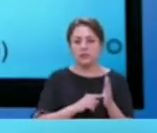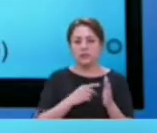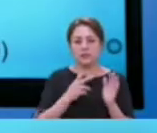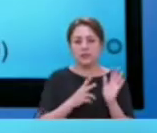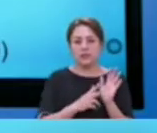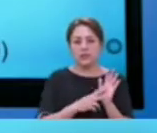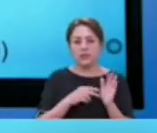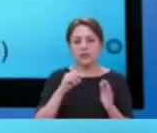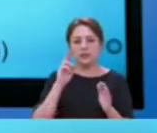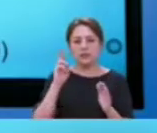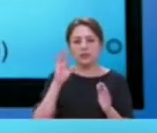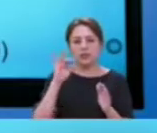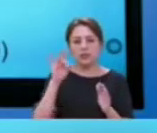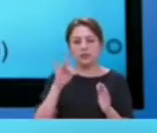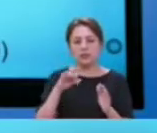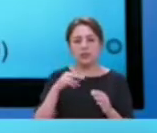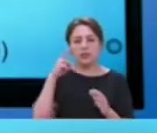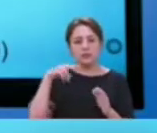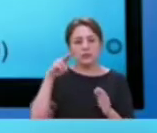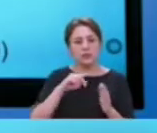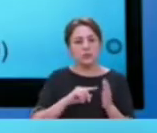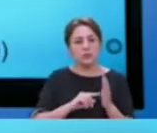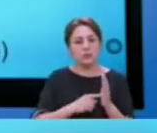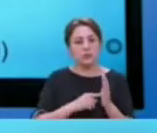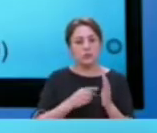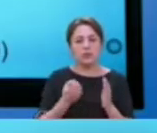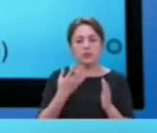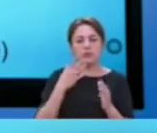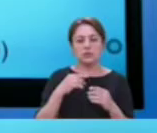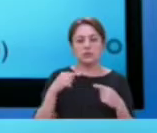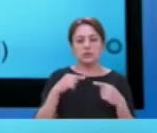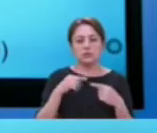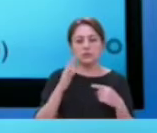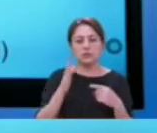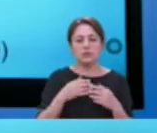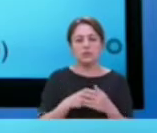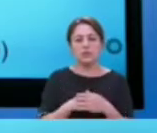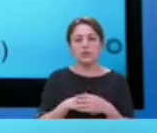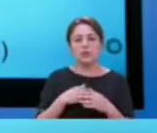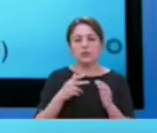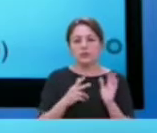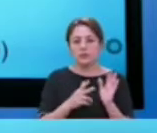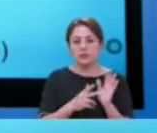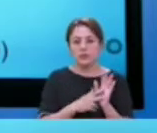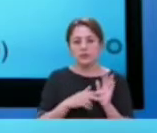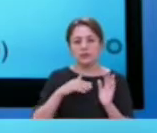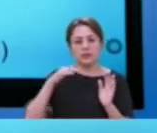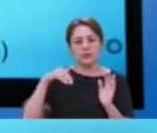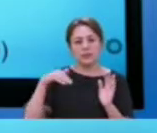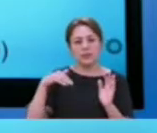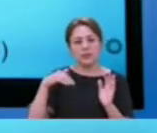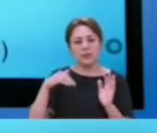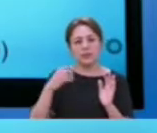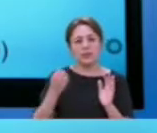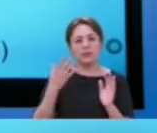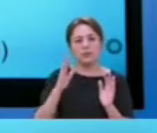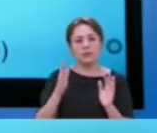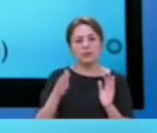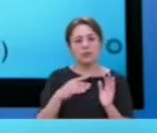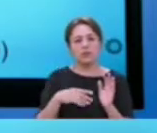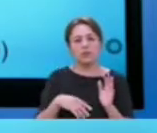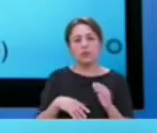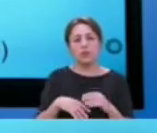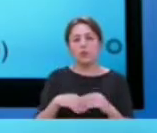8 koordinatasi. D nuqtachi nechiga to'g'ri keladi? 8, 8'dan keyingi necha